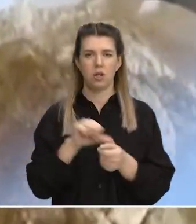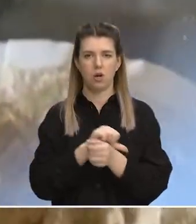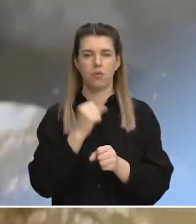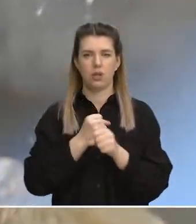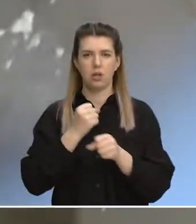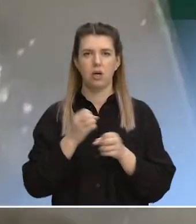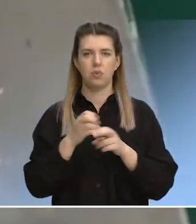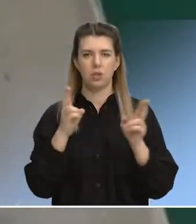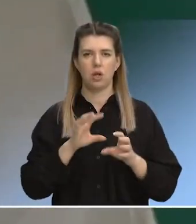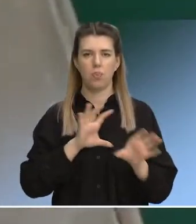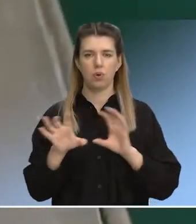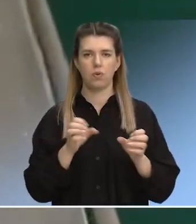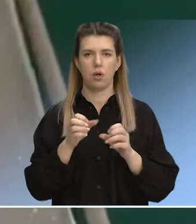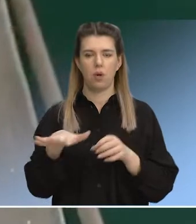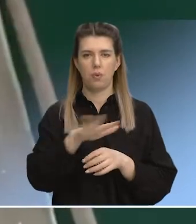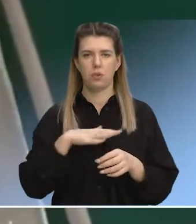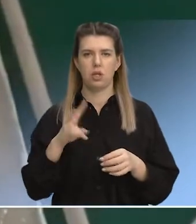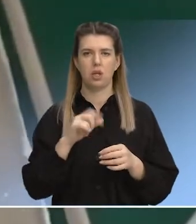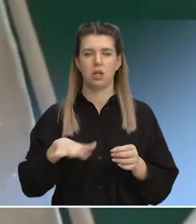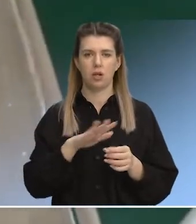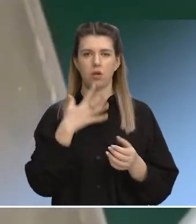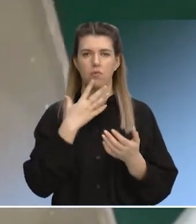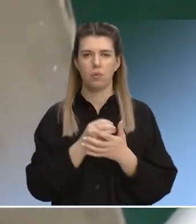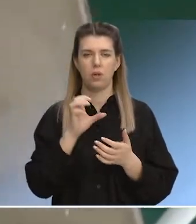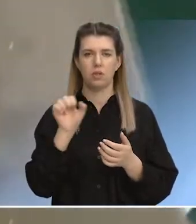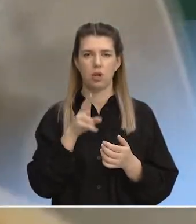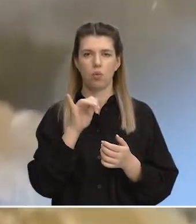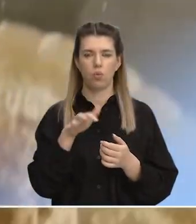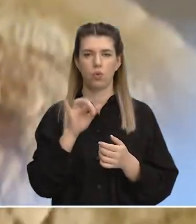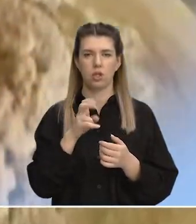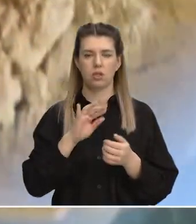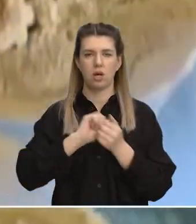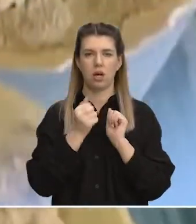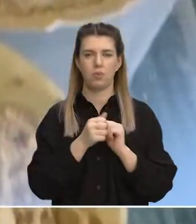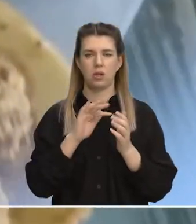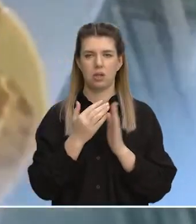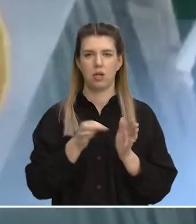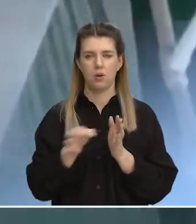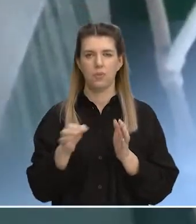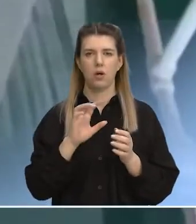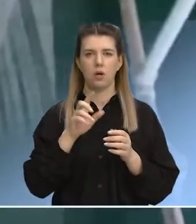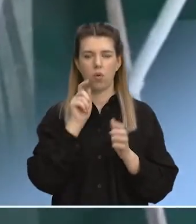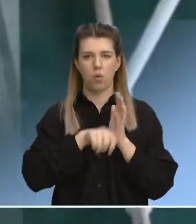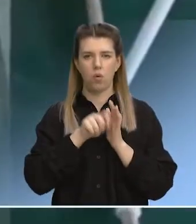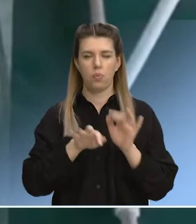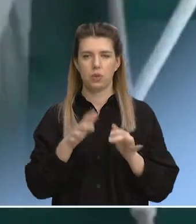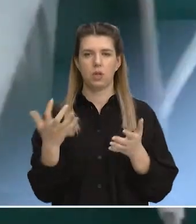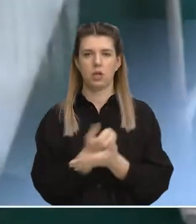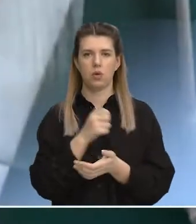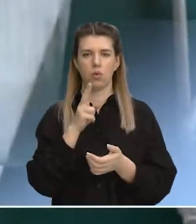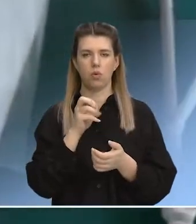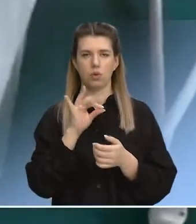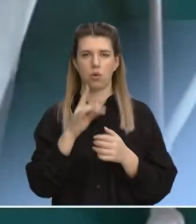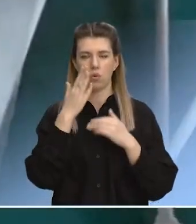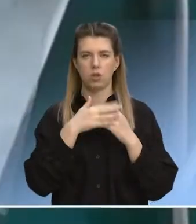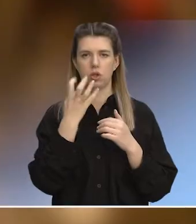синтетических наркотиков специально оборудовали помещение на территории своего садового участка в Каменском сельском районе. В ходе обыска изъяты прекурсоры